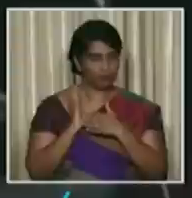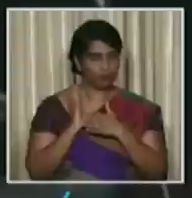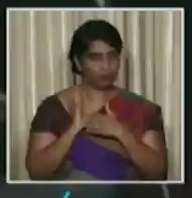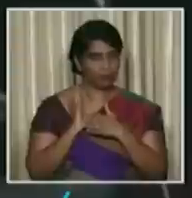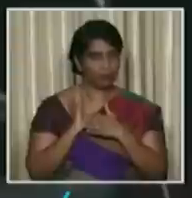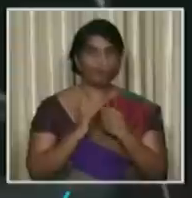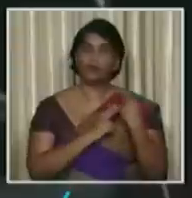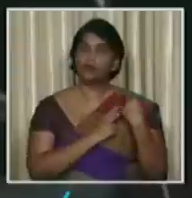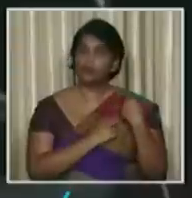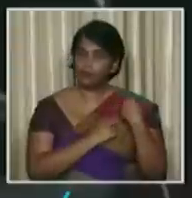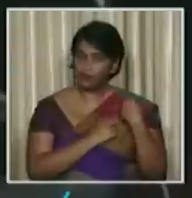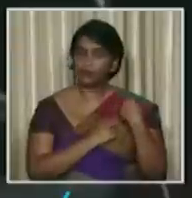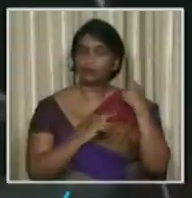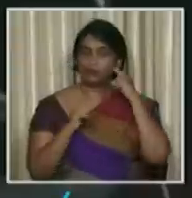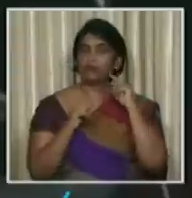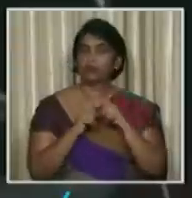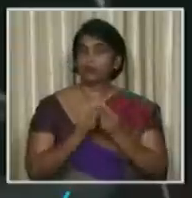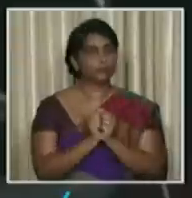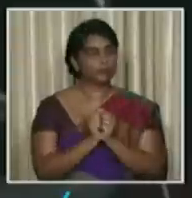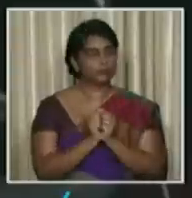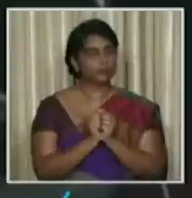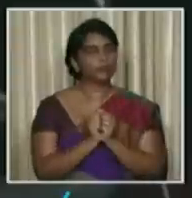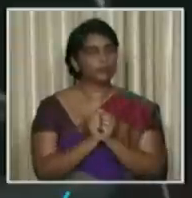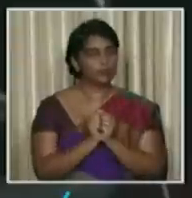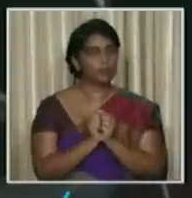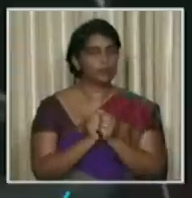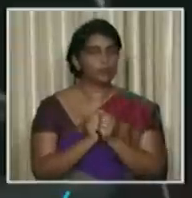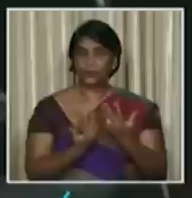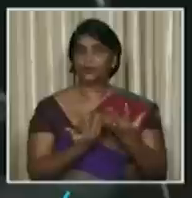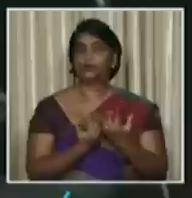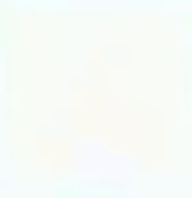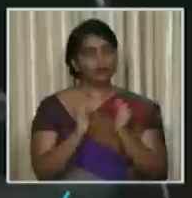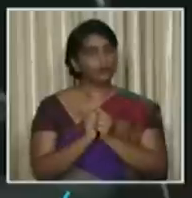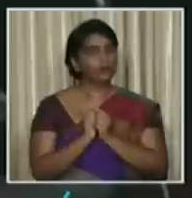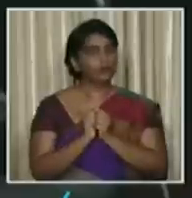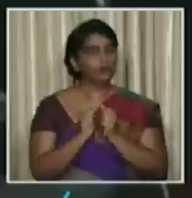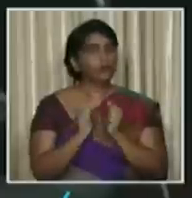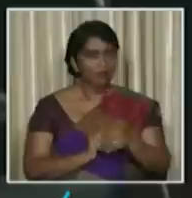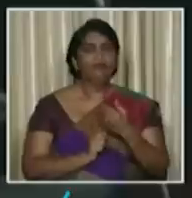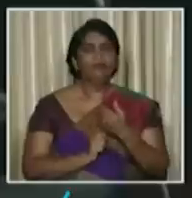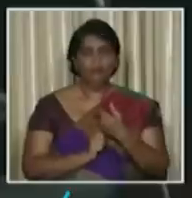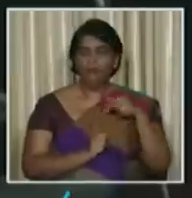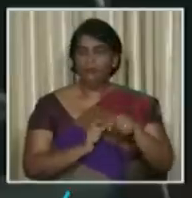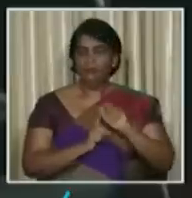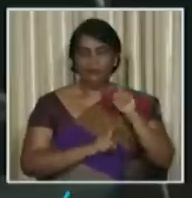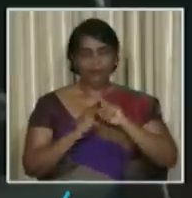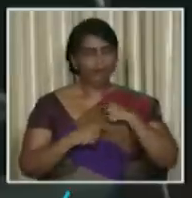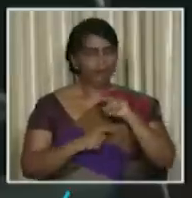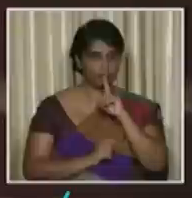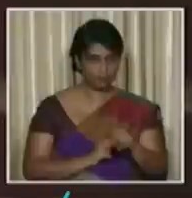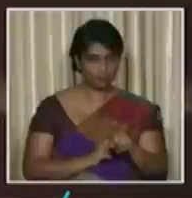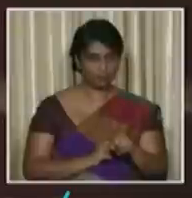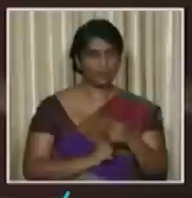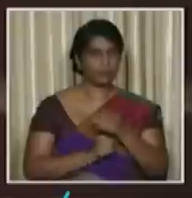සම්බන්ධයෙන් වගකීත්වන් සම්බන්ධව කඩිනම් පරීක්ෂණයක් පවත්වා රටට හෙළිකිරීමට කටයුතු කළ යුතු බවට මෙම සභාවට යෝජනා කර